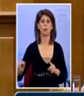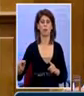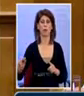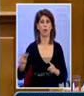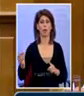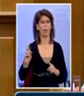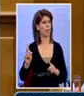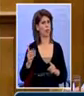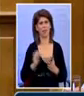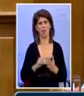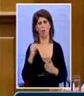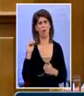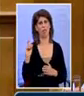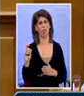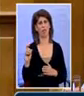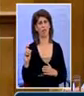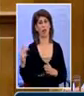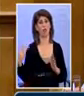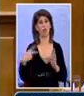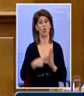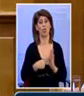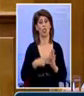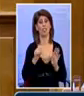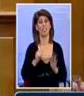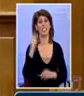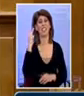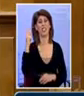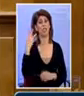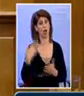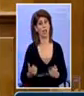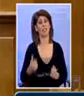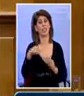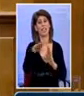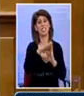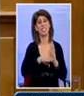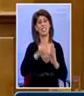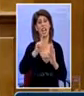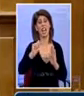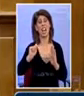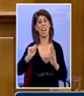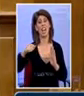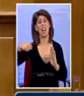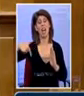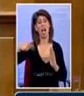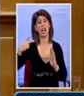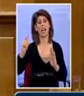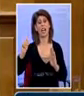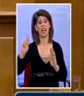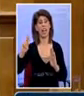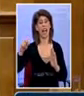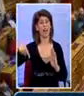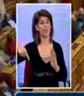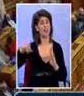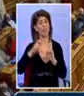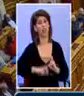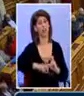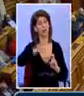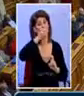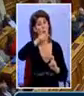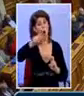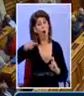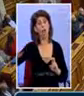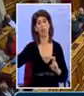κύριε Σαμαρά. Άλλους 2.062 έχει και είναι στη λίστα Λαγκάρτ και θα ελεγχθούν ένας προς ένα.